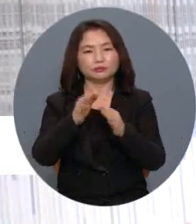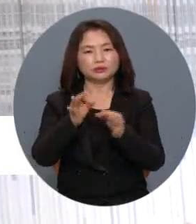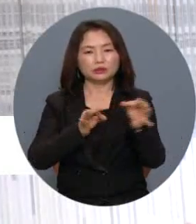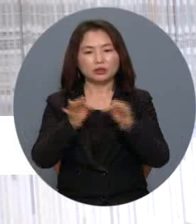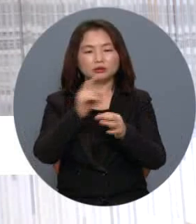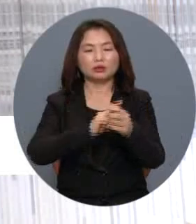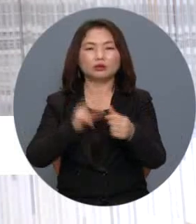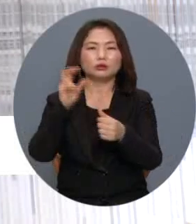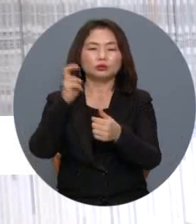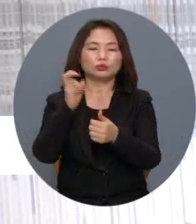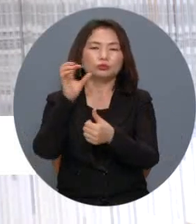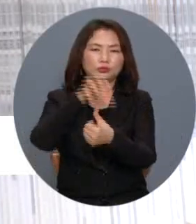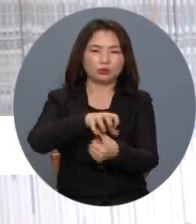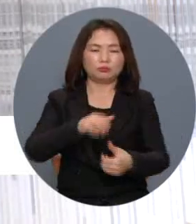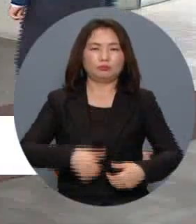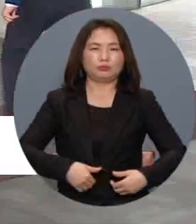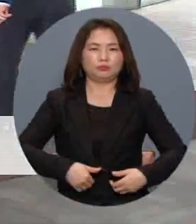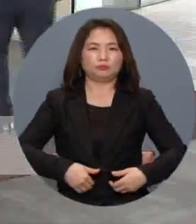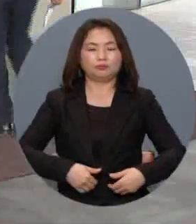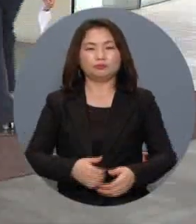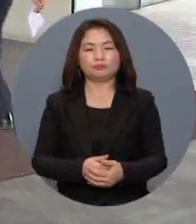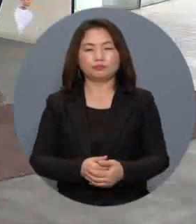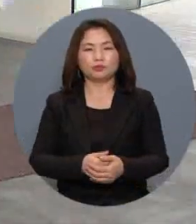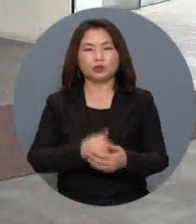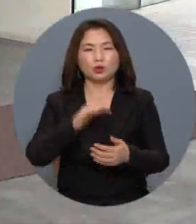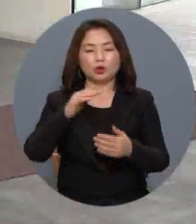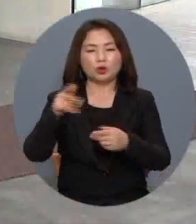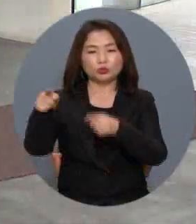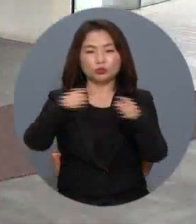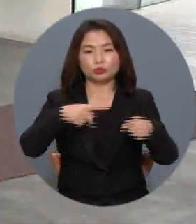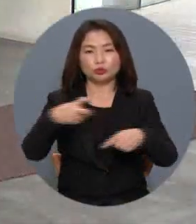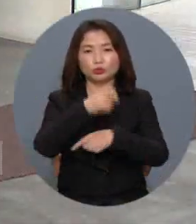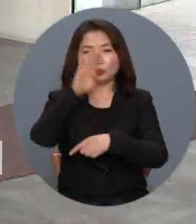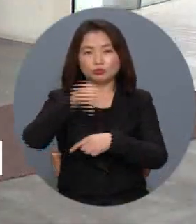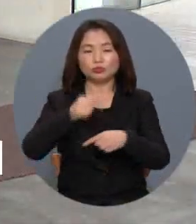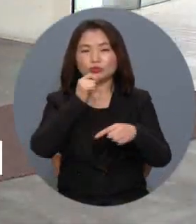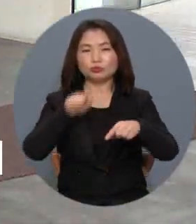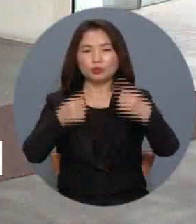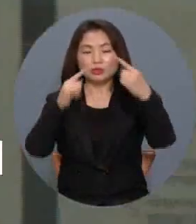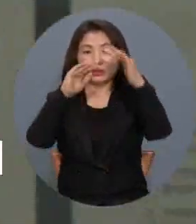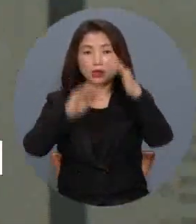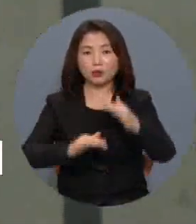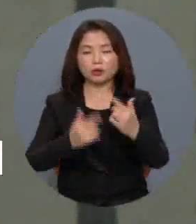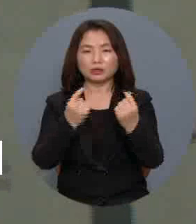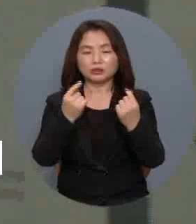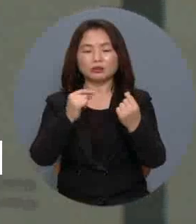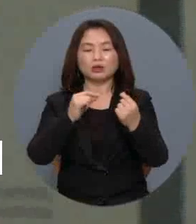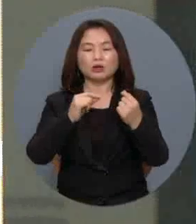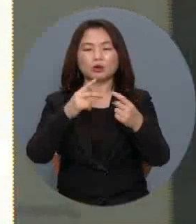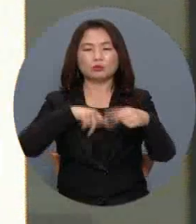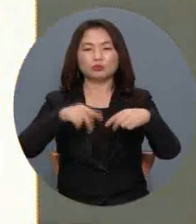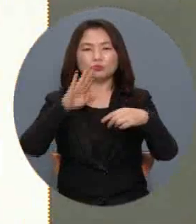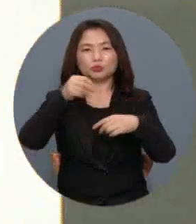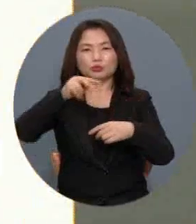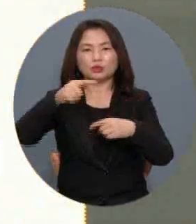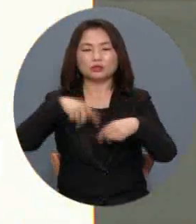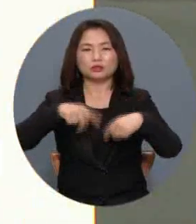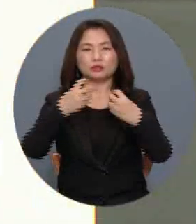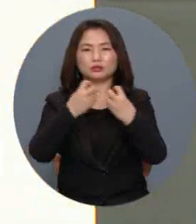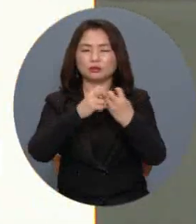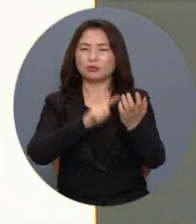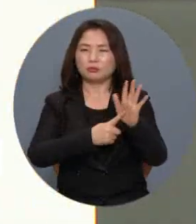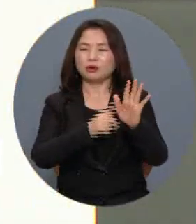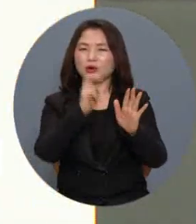더 규제할 필요가 있다라고 그렇게 생각을 합니다. 국토교통부가 설 전에 이런 내용을 포함한 부동산 정책을 발표할 예정인